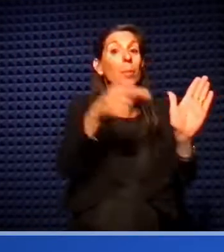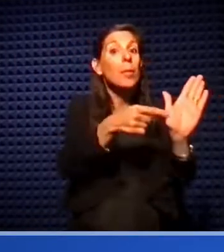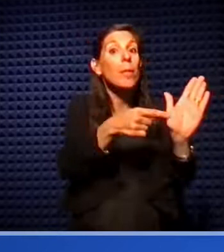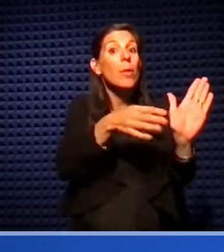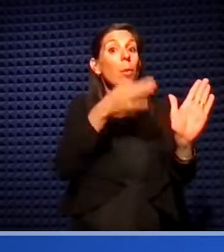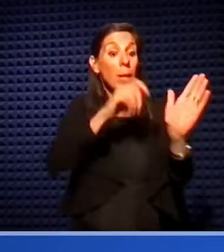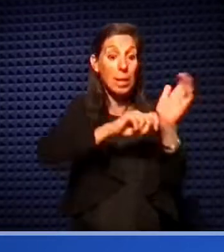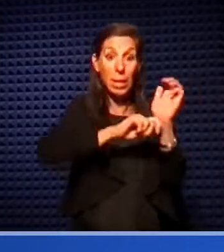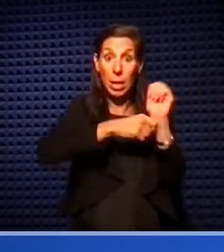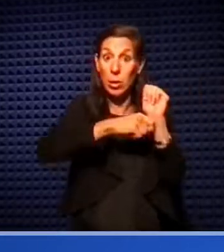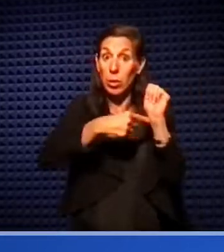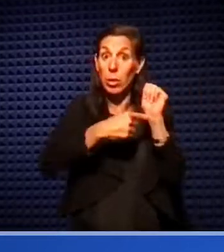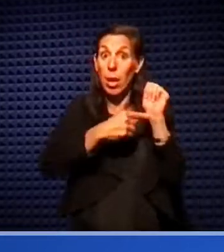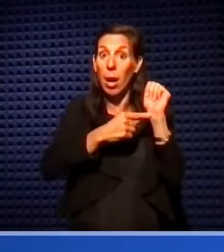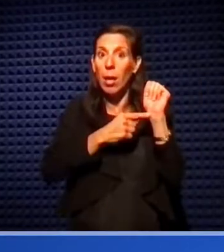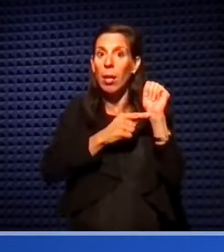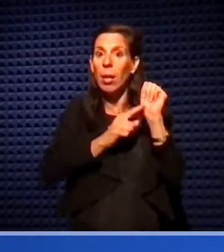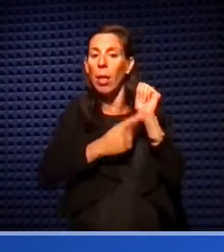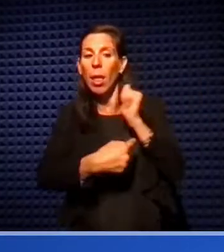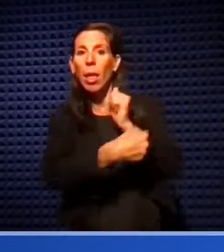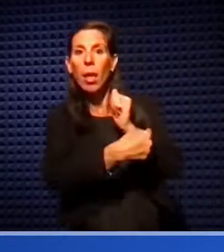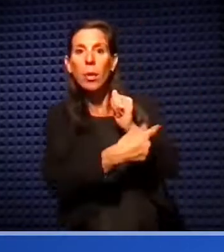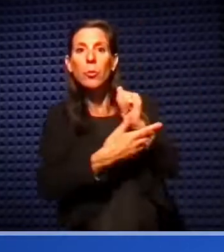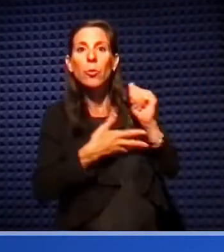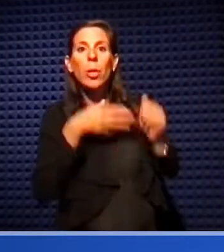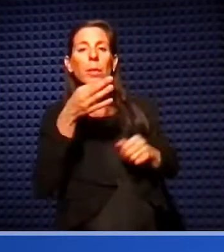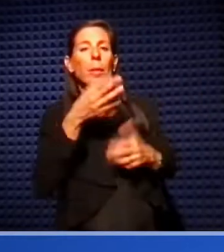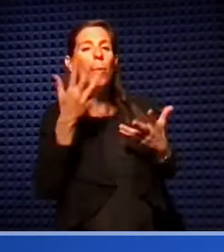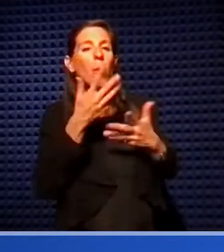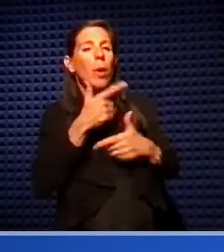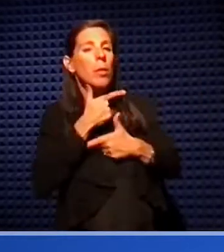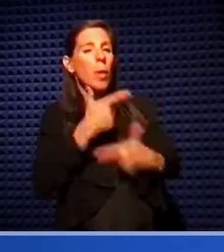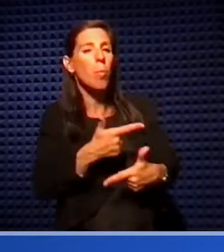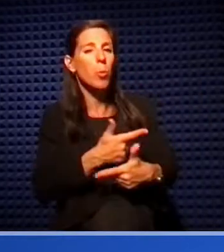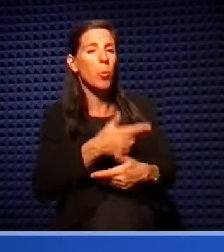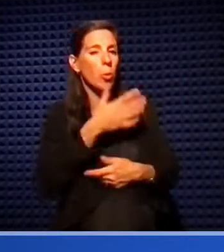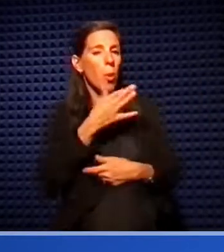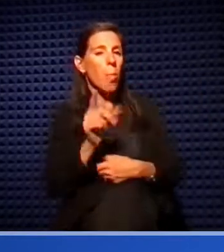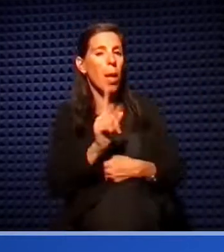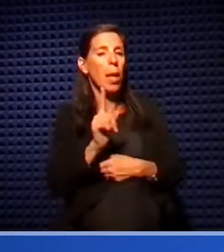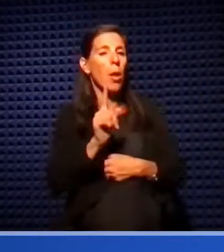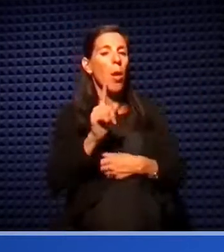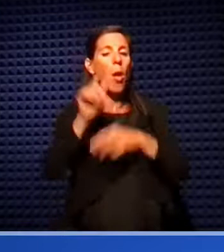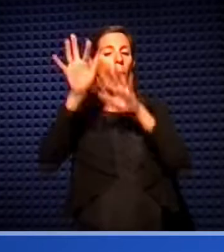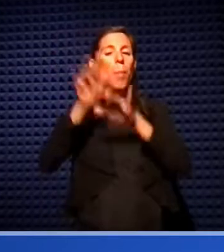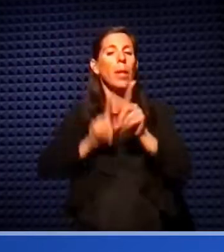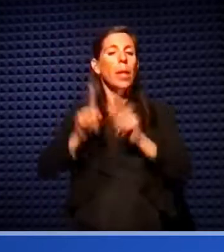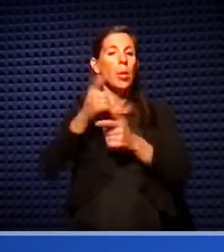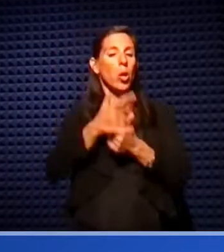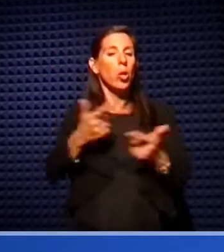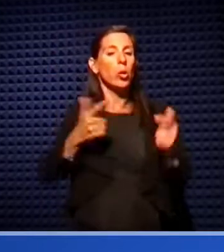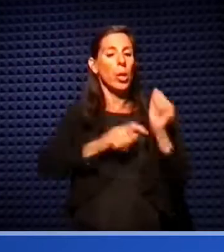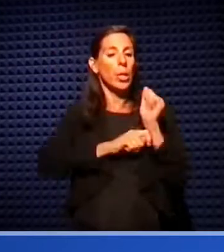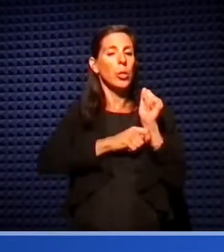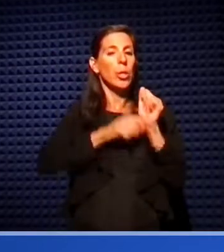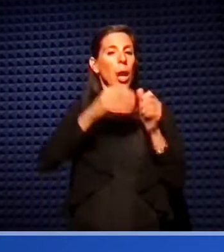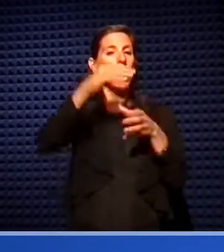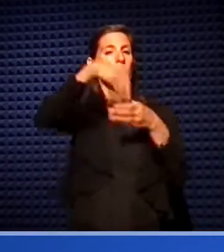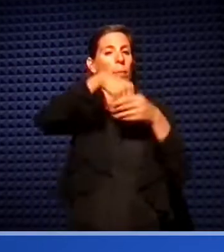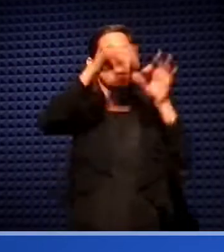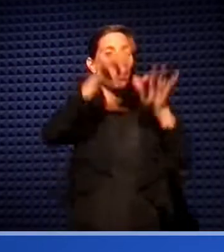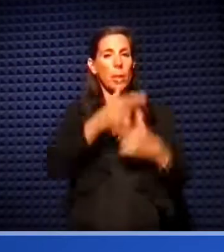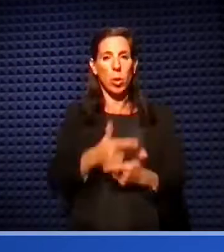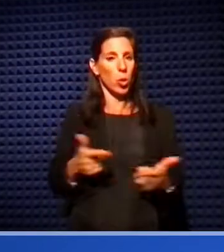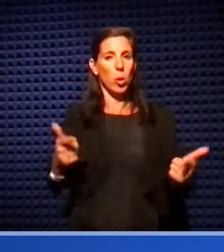لغتسب قلاتي قد حقزنا هاريا باولوس نسب قلاتي إذا زخا خرم كأزيو إتي من فزهبكم أباغاتكم ونحايل